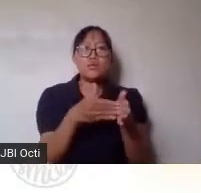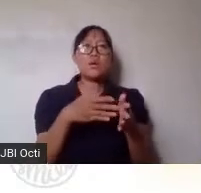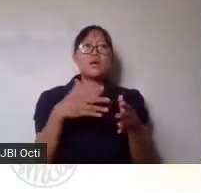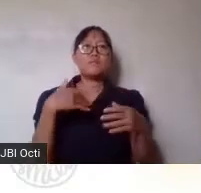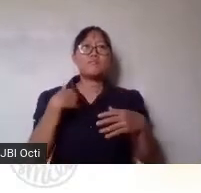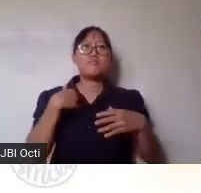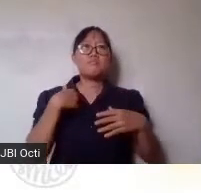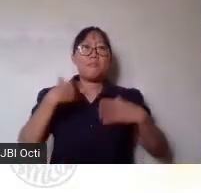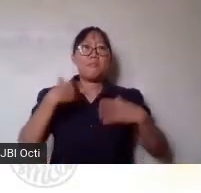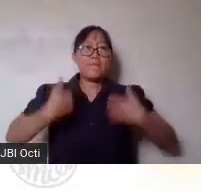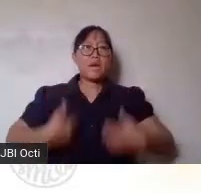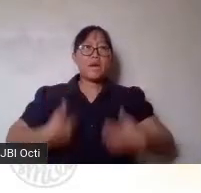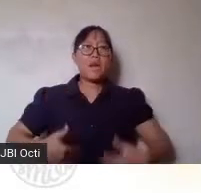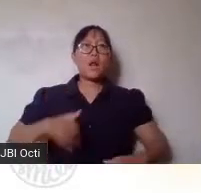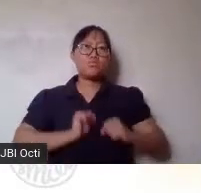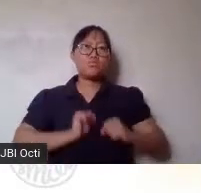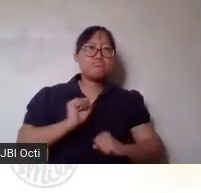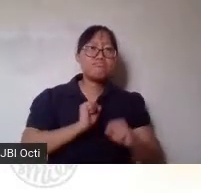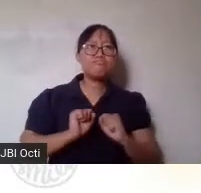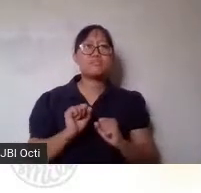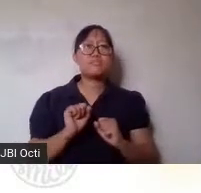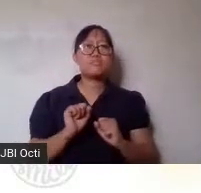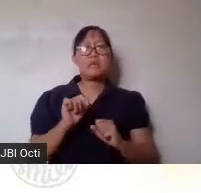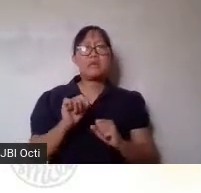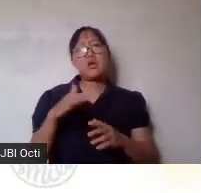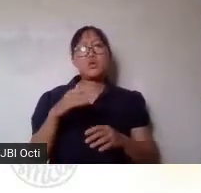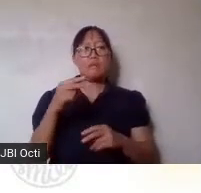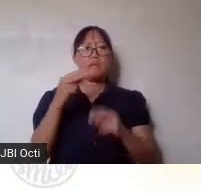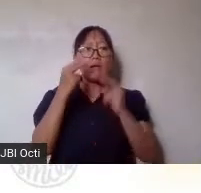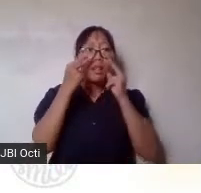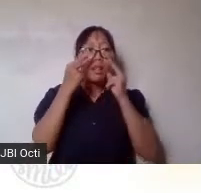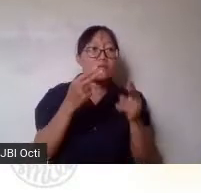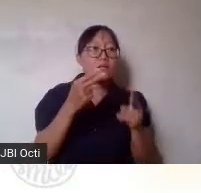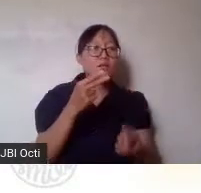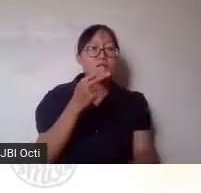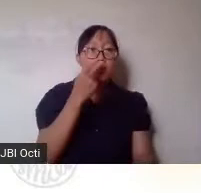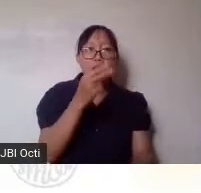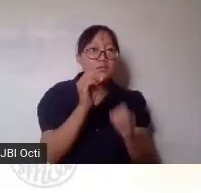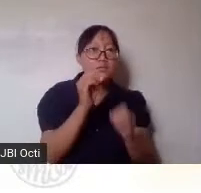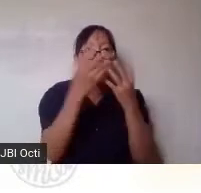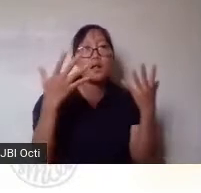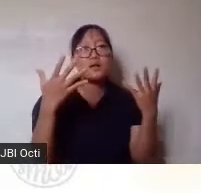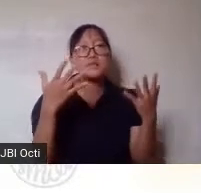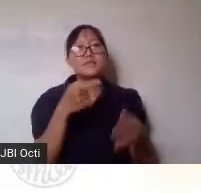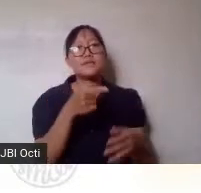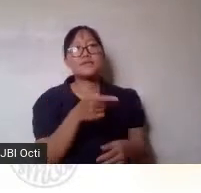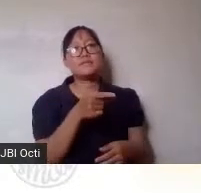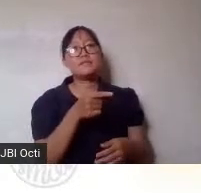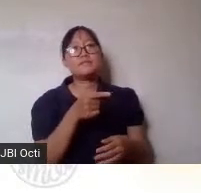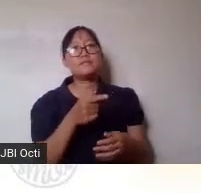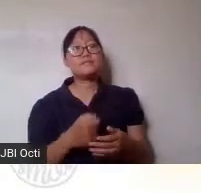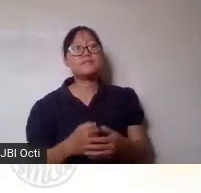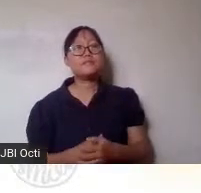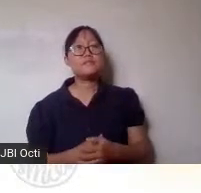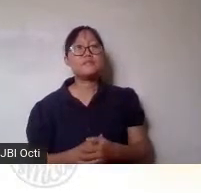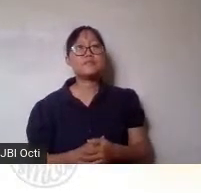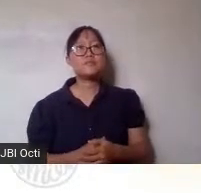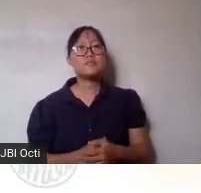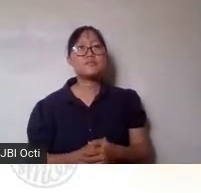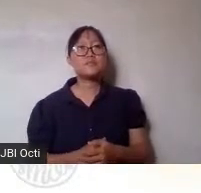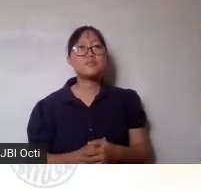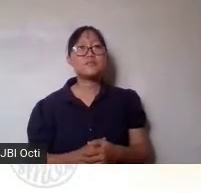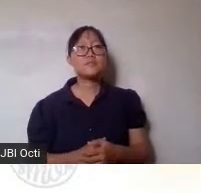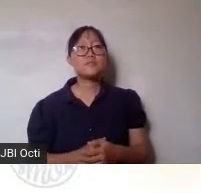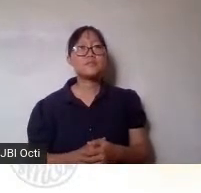gangguan perilakunya pada anak yang kemudian terdiagnosis disleksi ini. Nah, kalau kemudian kita dapatkan kasus